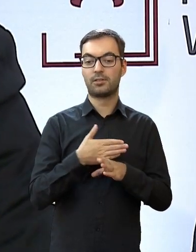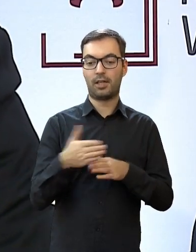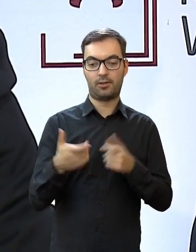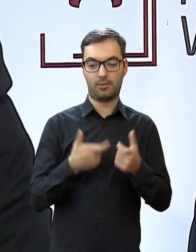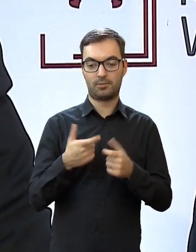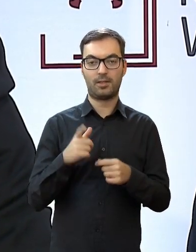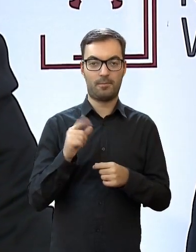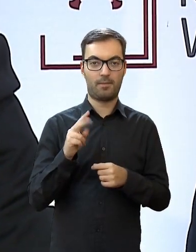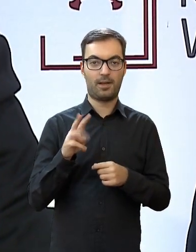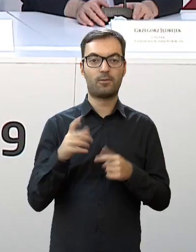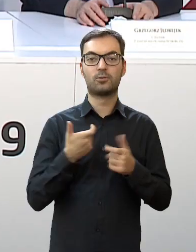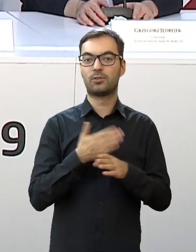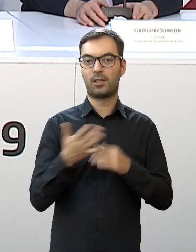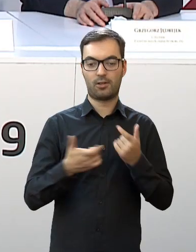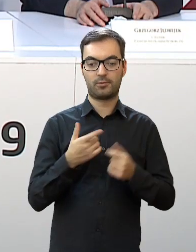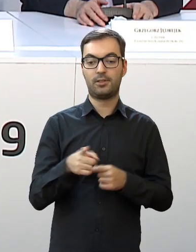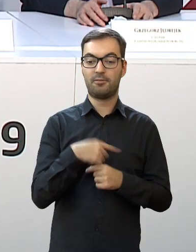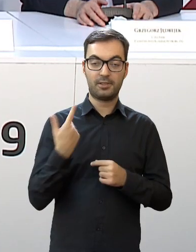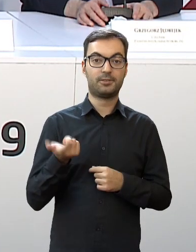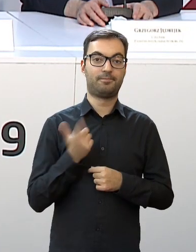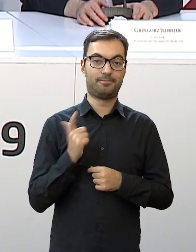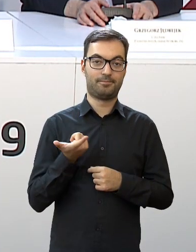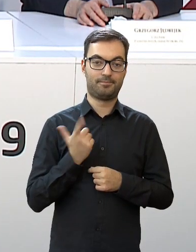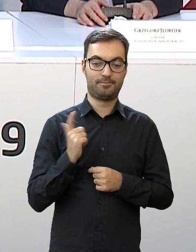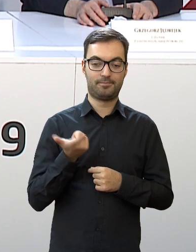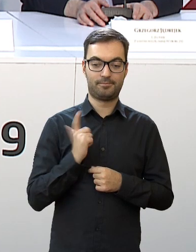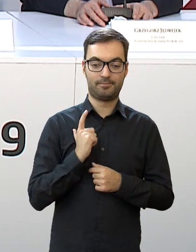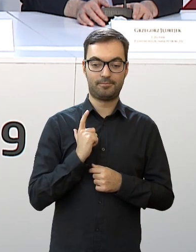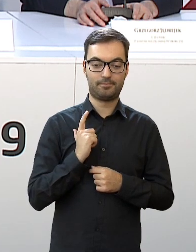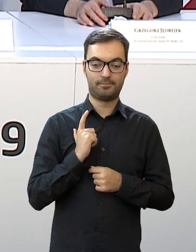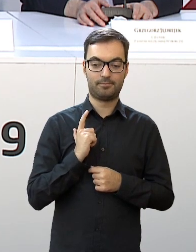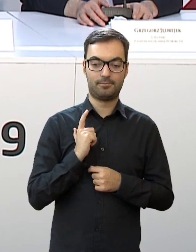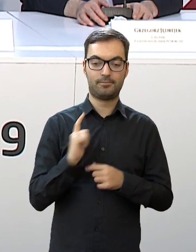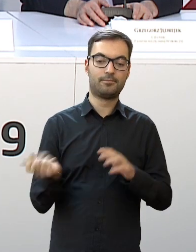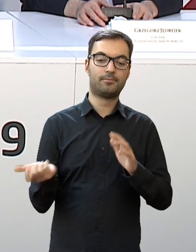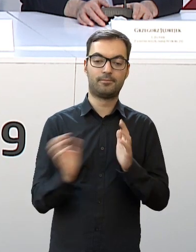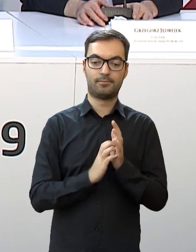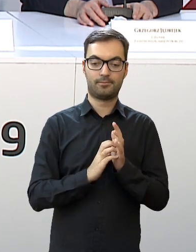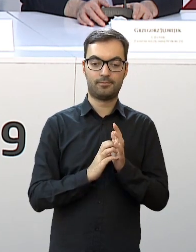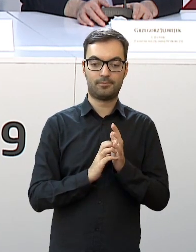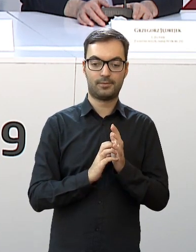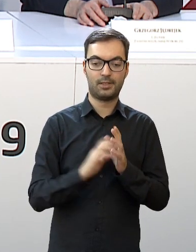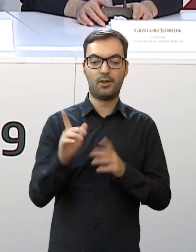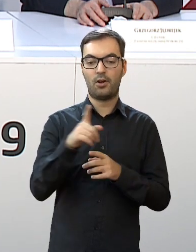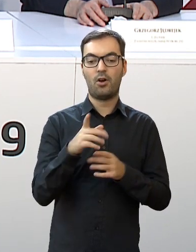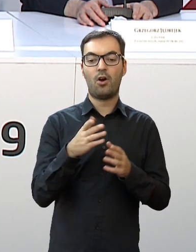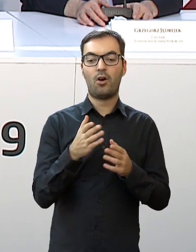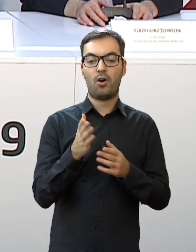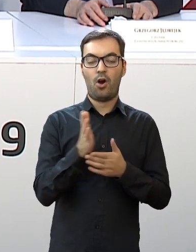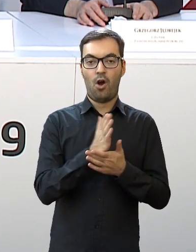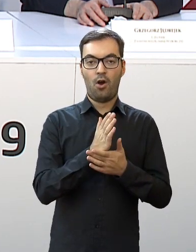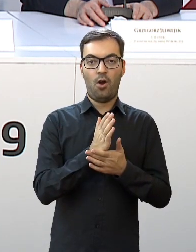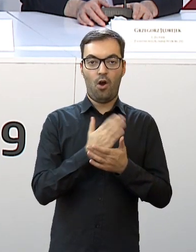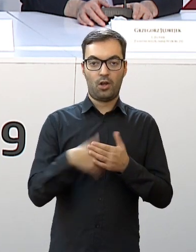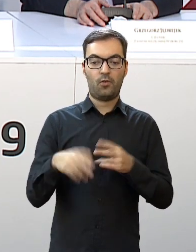Państwowej Komisji Wyborczej? My czekamy na zamieszczenie przez Okręgowe Komisje Wyborcze